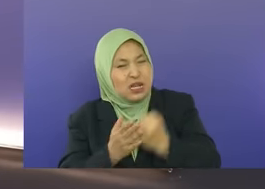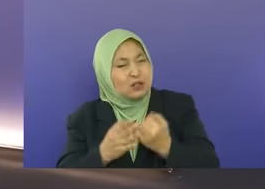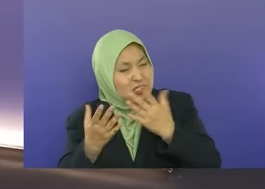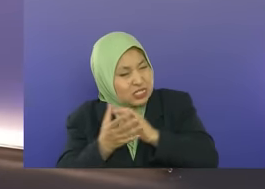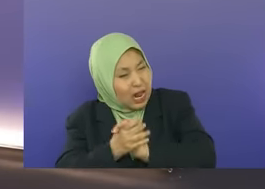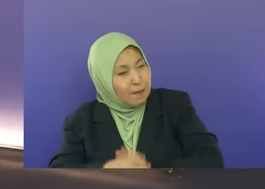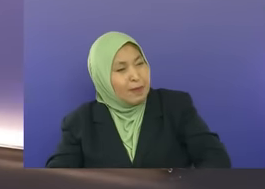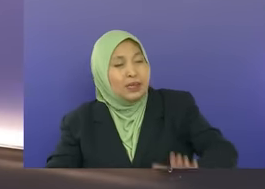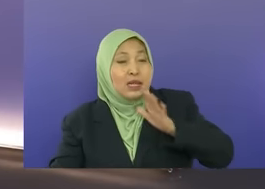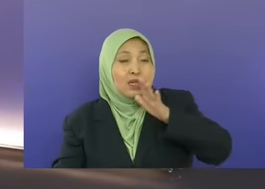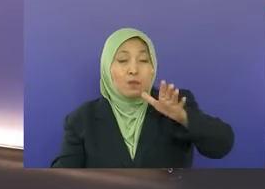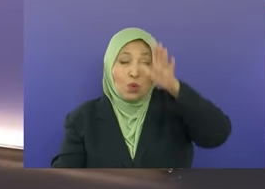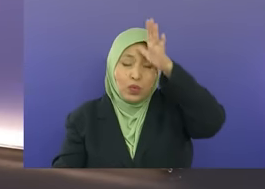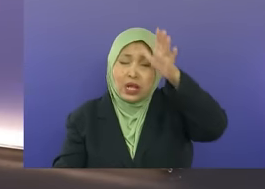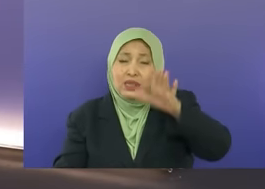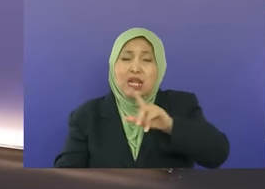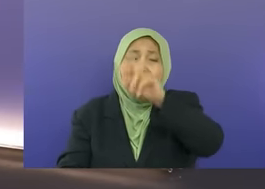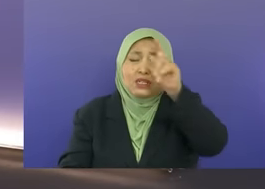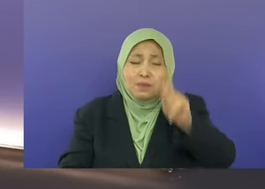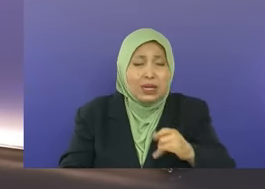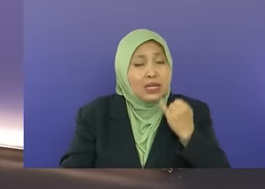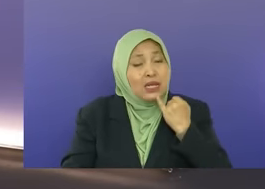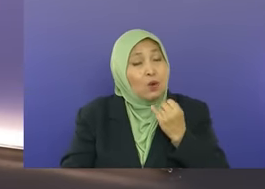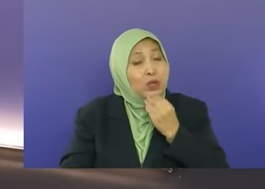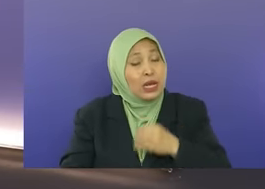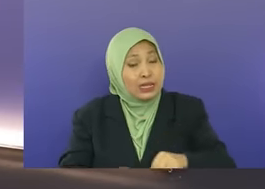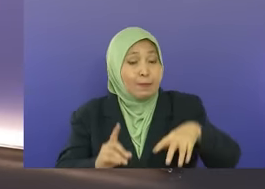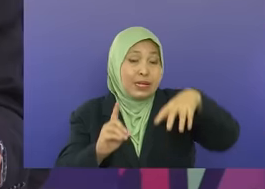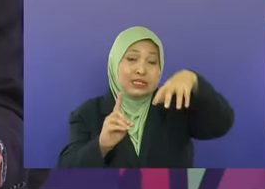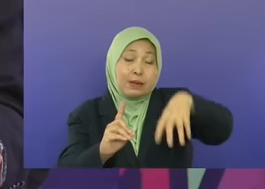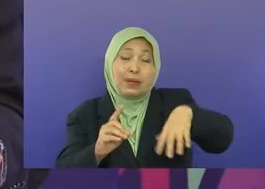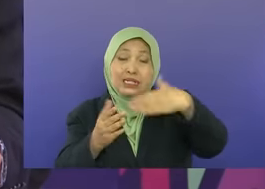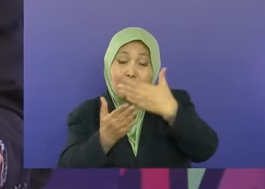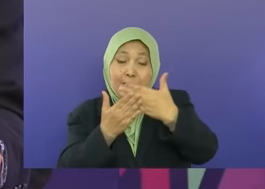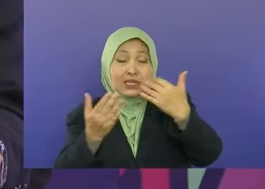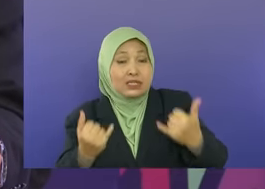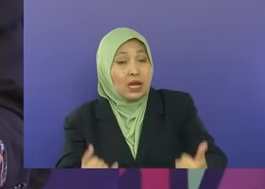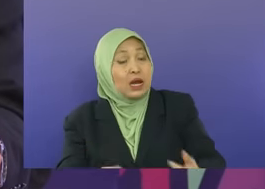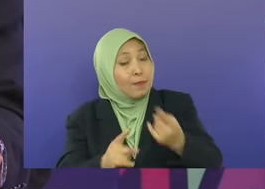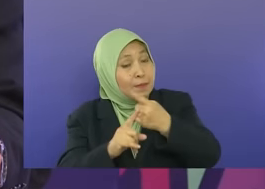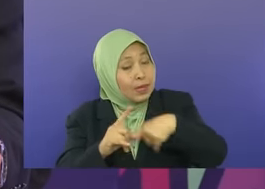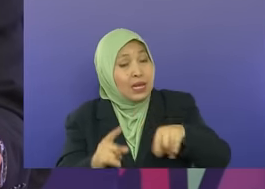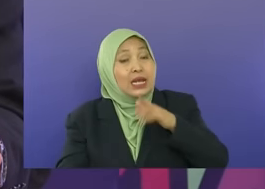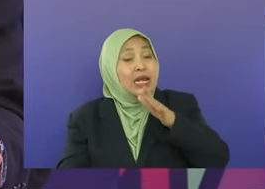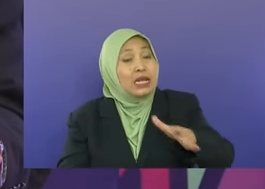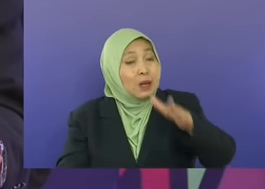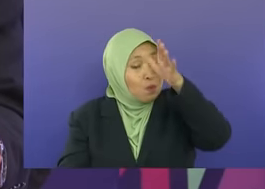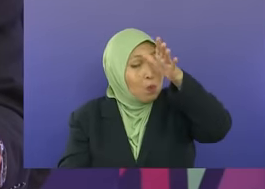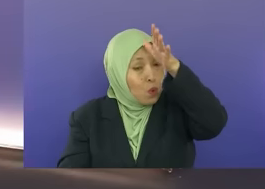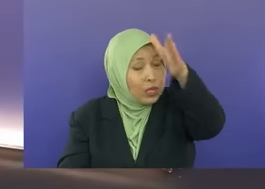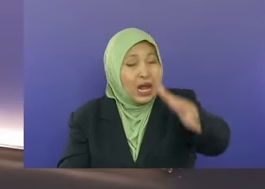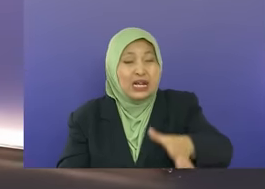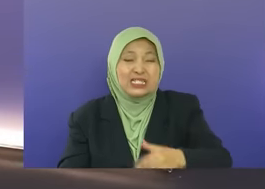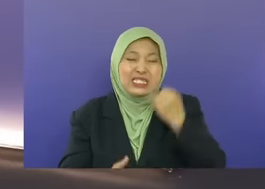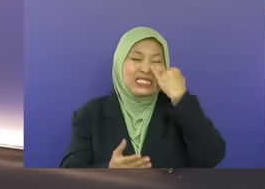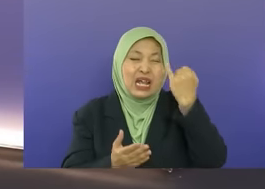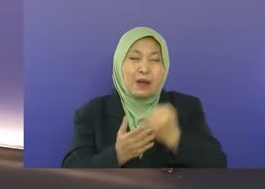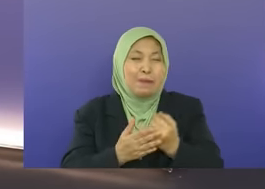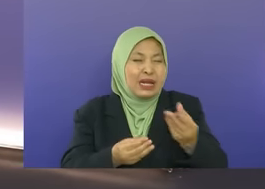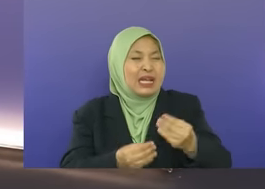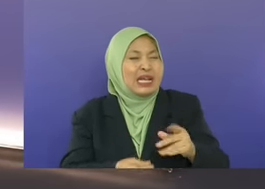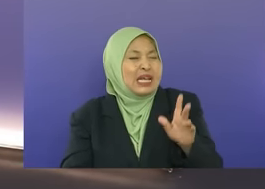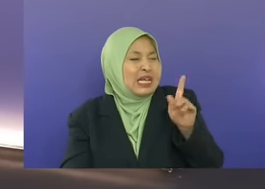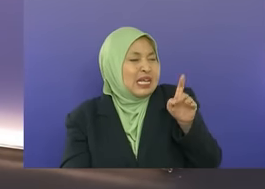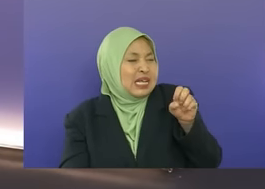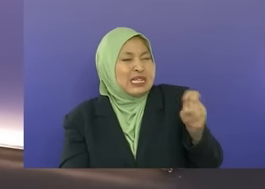nenek moyang kesannya pada Yahudi pada zaman Madinah sampai zaman sekarang di lem nenek moyang mereka Salim ia memberi kesan